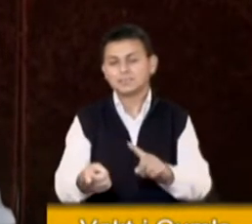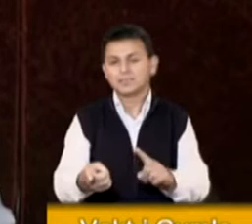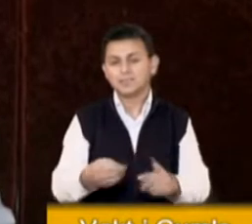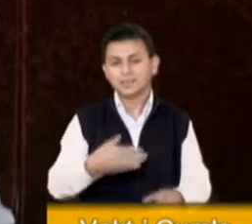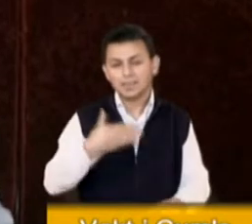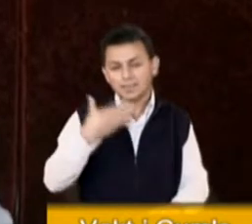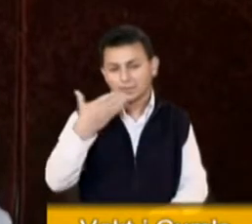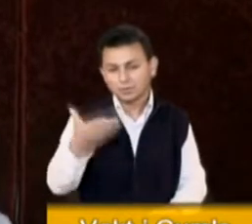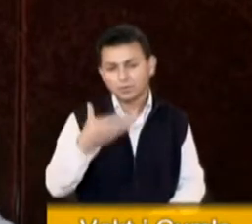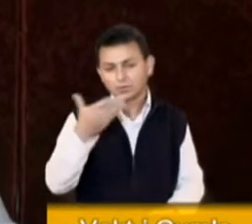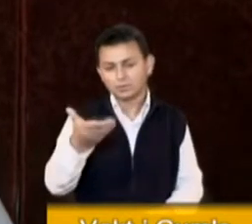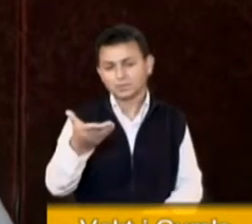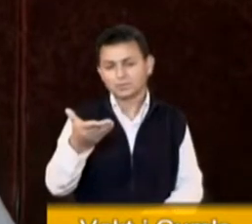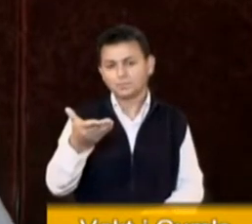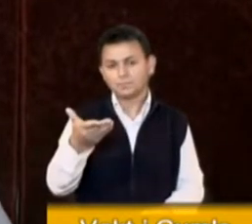üzerinde duracağız.